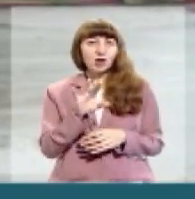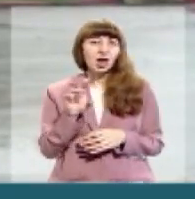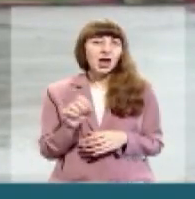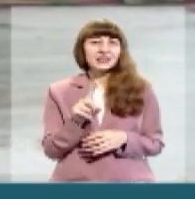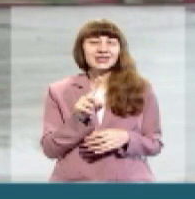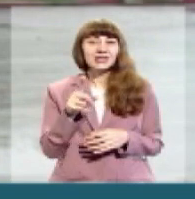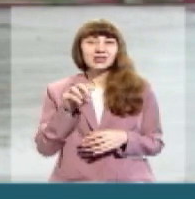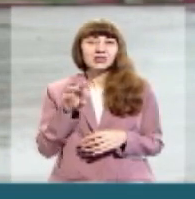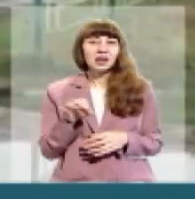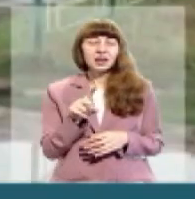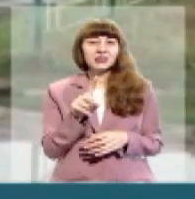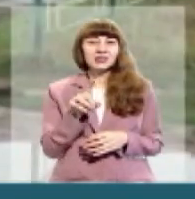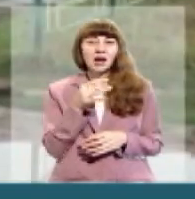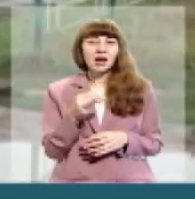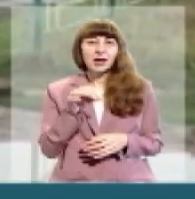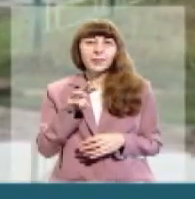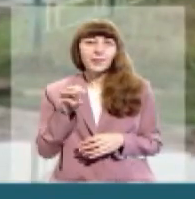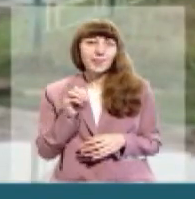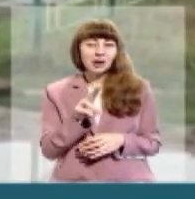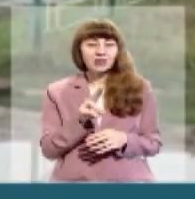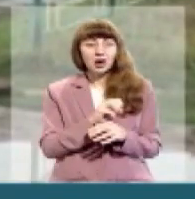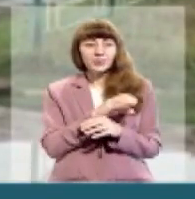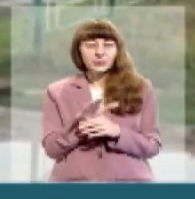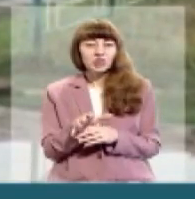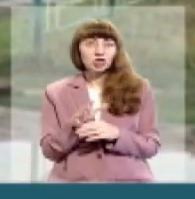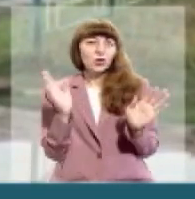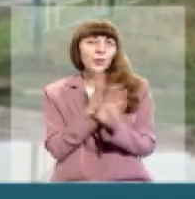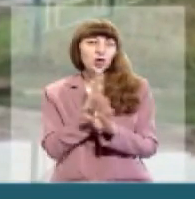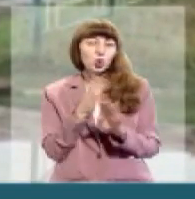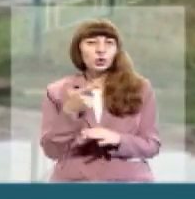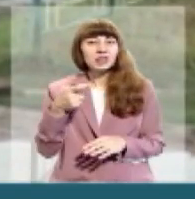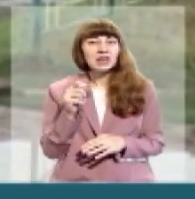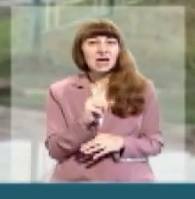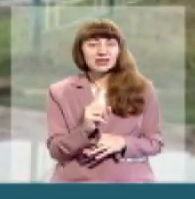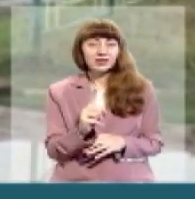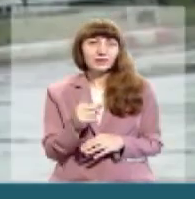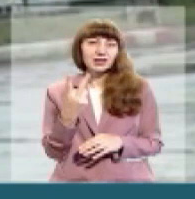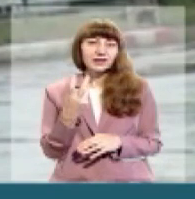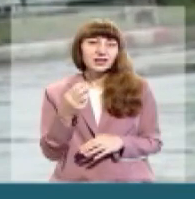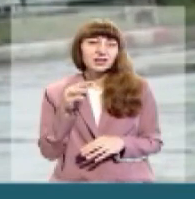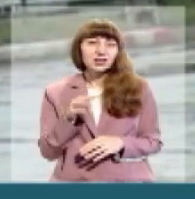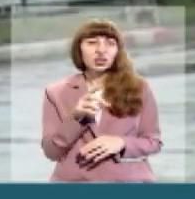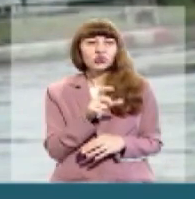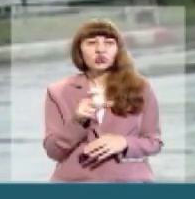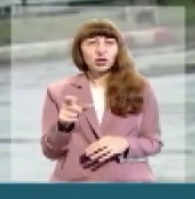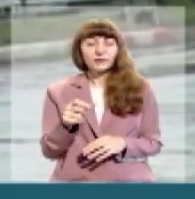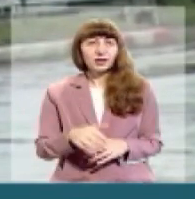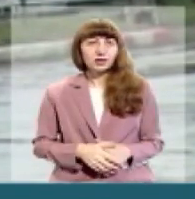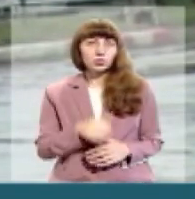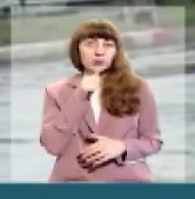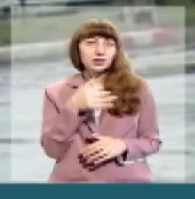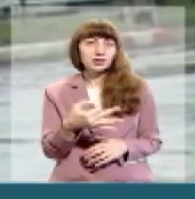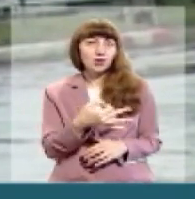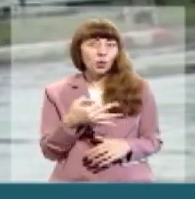қамтамасыз етіп отыр. Бұдан бөлек коммуналдық кәсіпорындармен де байланыста. Барлығы да келісімшарт негізінде жүзеге асырылады. Жыл сайын